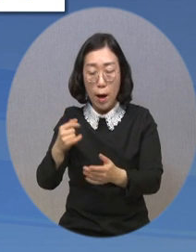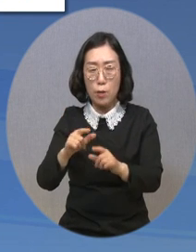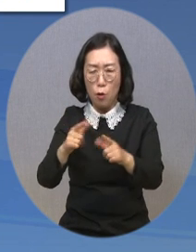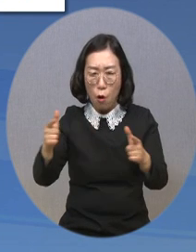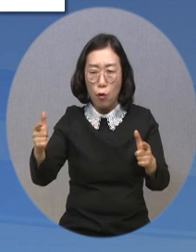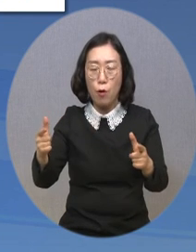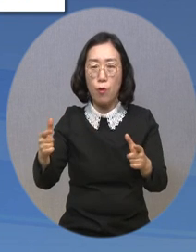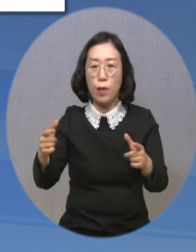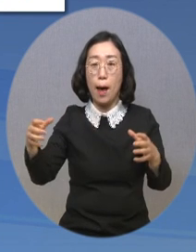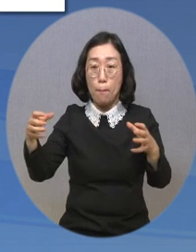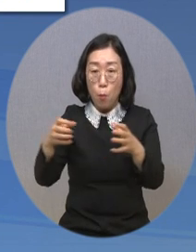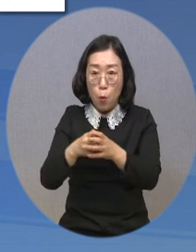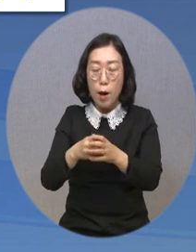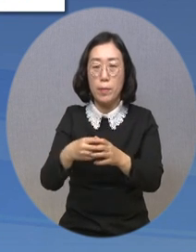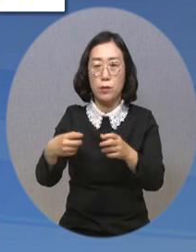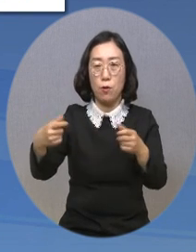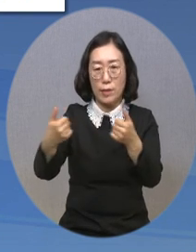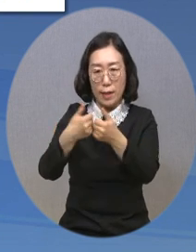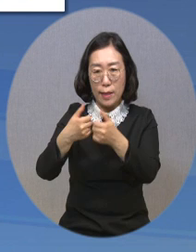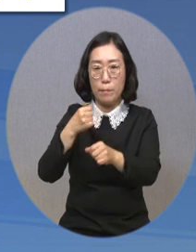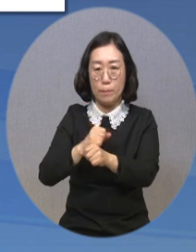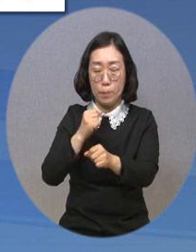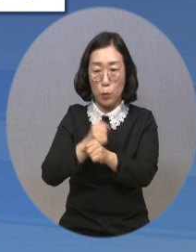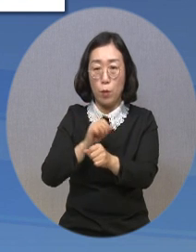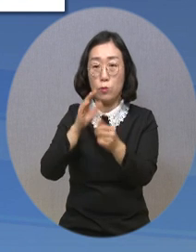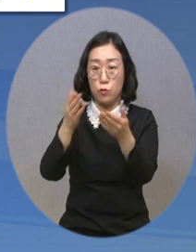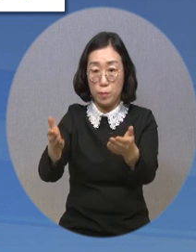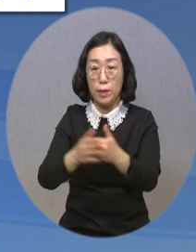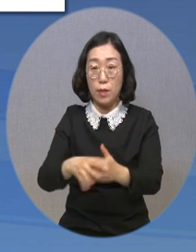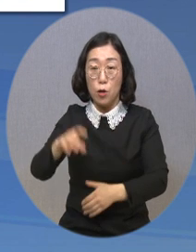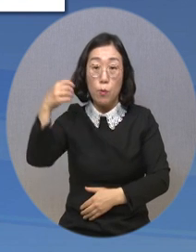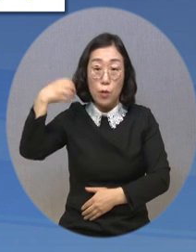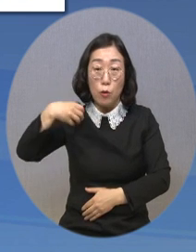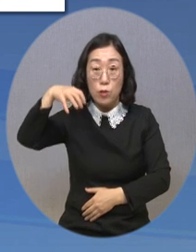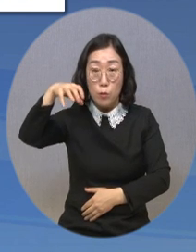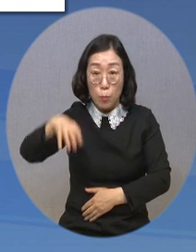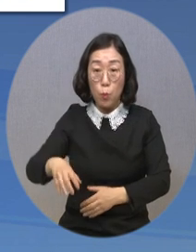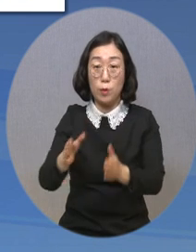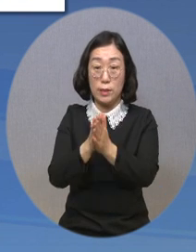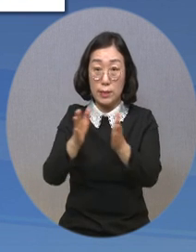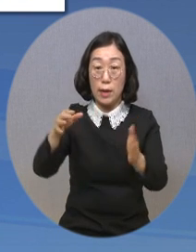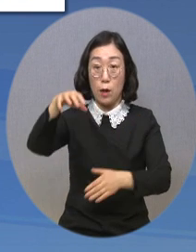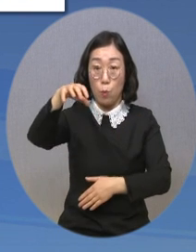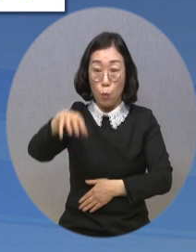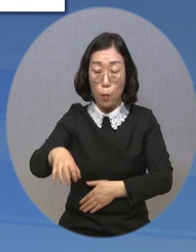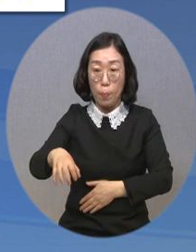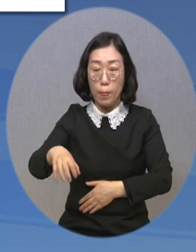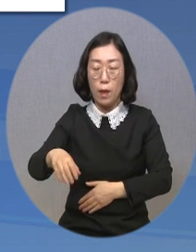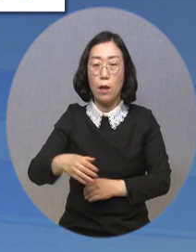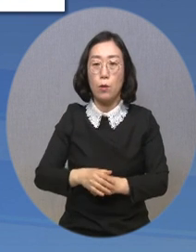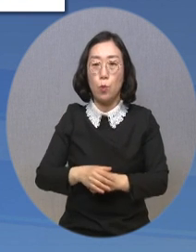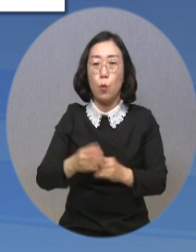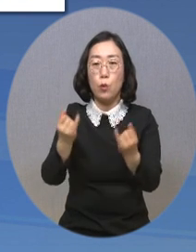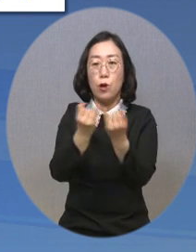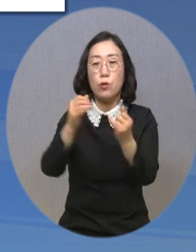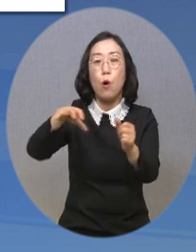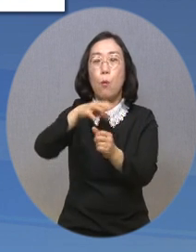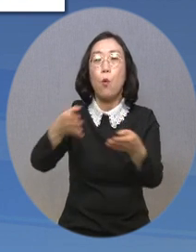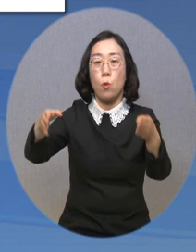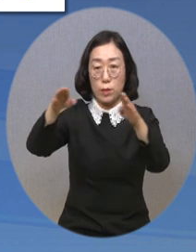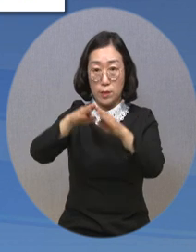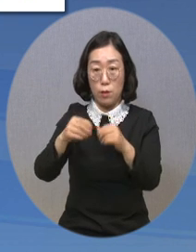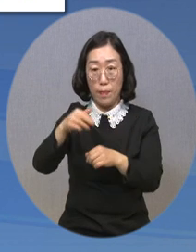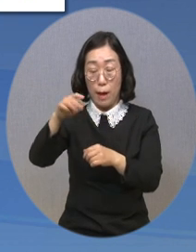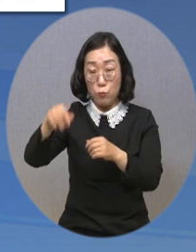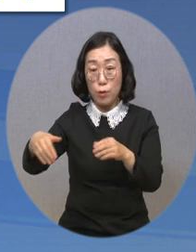버스는 3월 15일 영등포 공원과 이마트 명일점을 시작으로 가정폭력 피해 여성 보호시설, 다문화